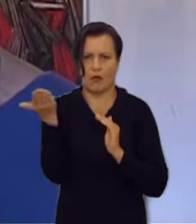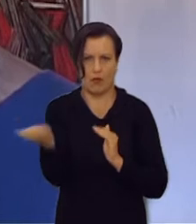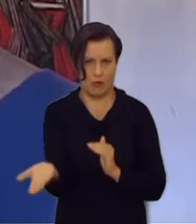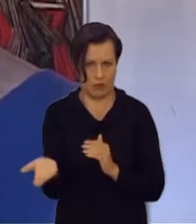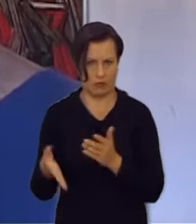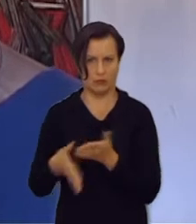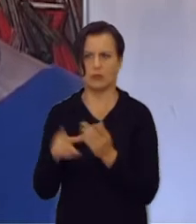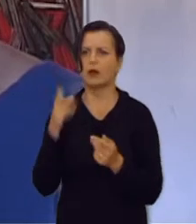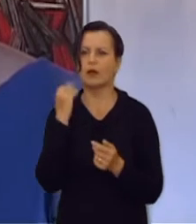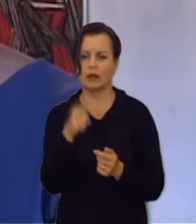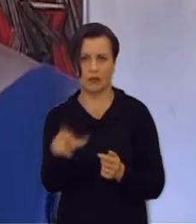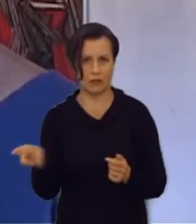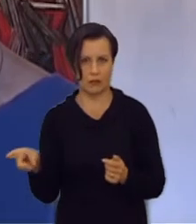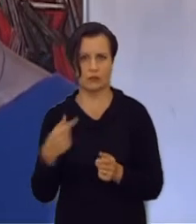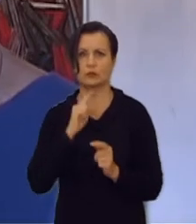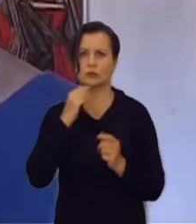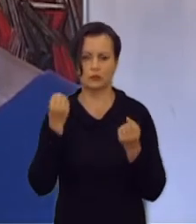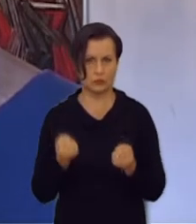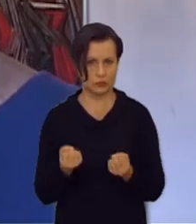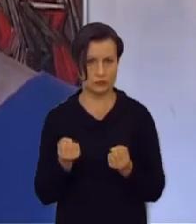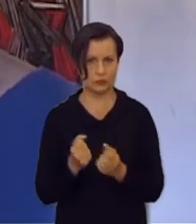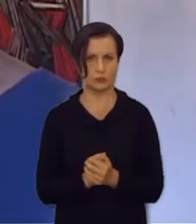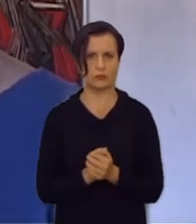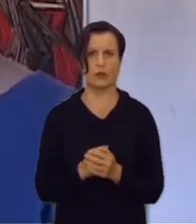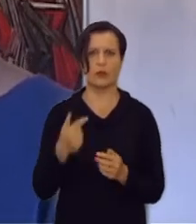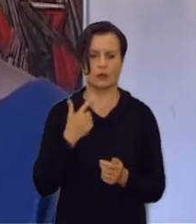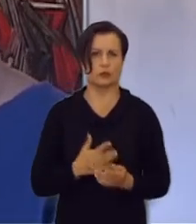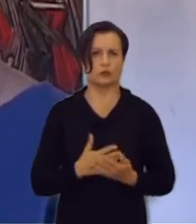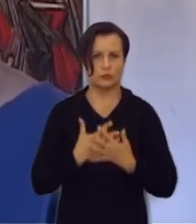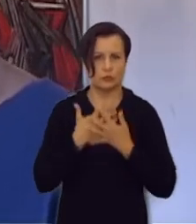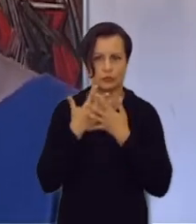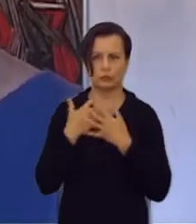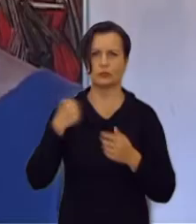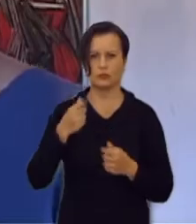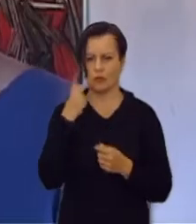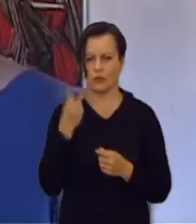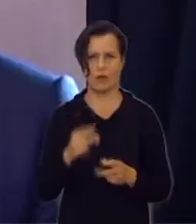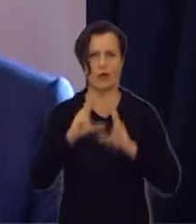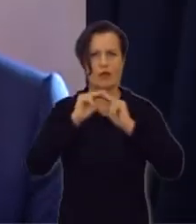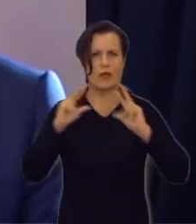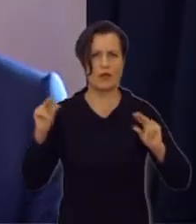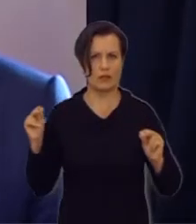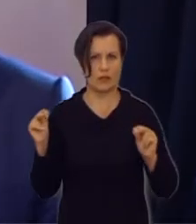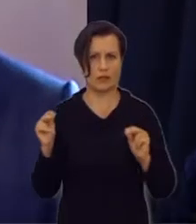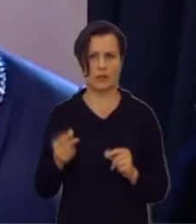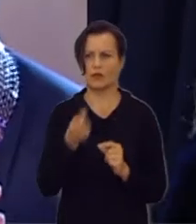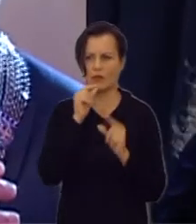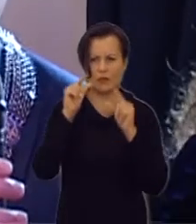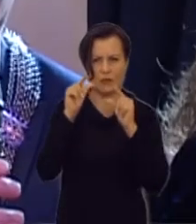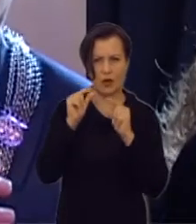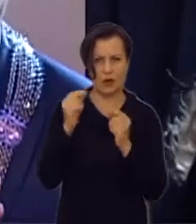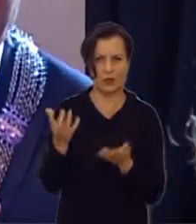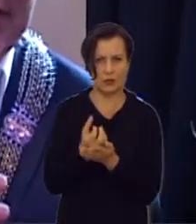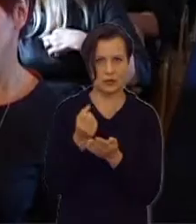jiems būna labai labai sunku ir labai džiugina, kaip žmogu, matau žmogų laimingą. Nors ir labai